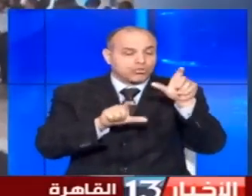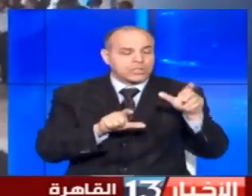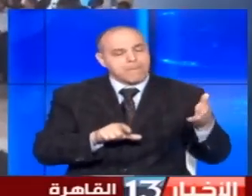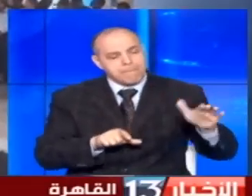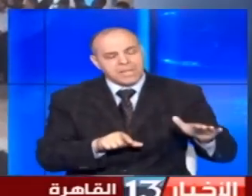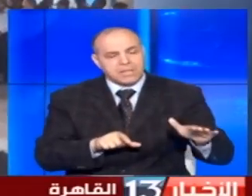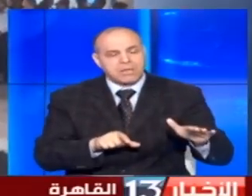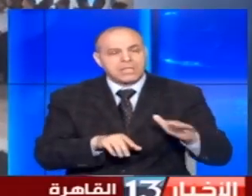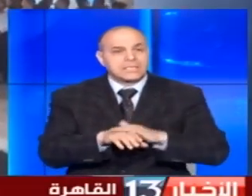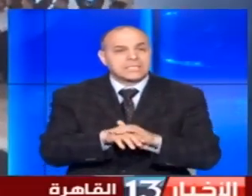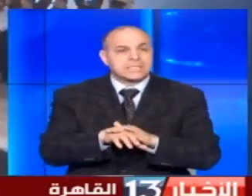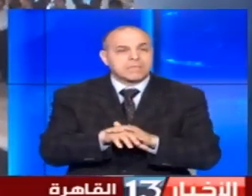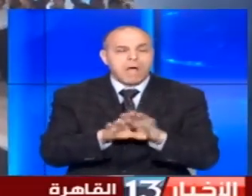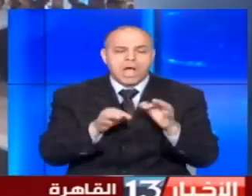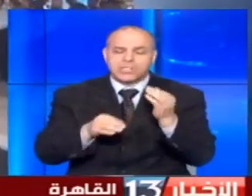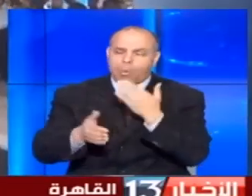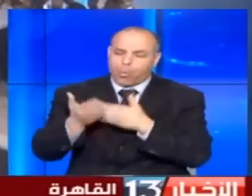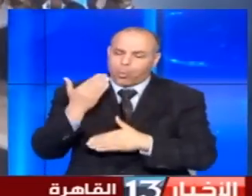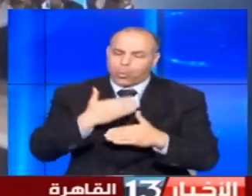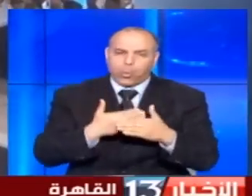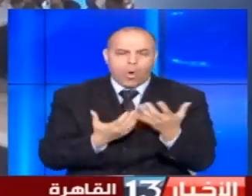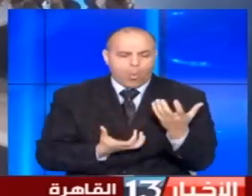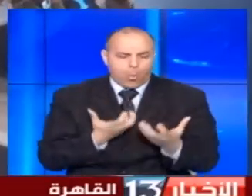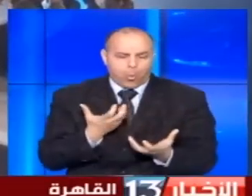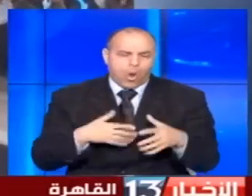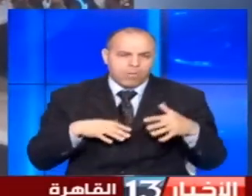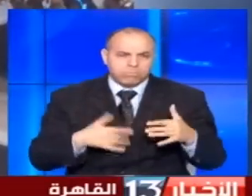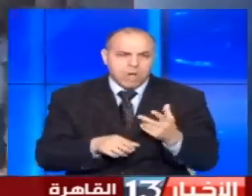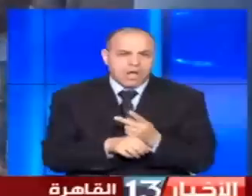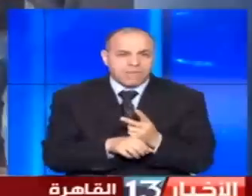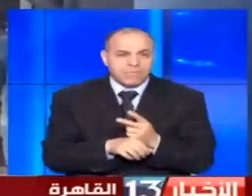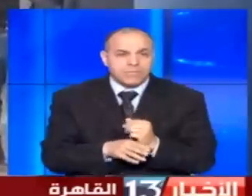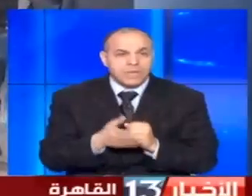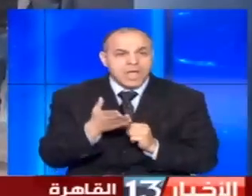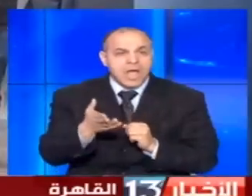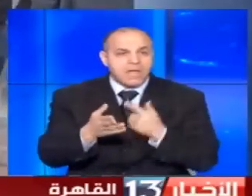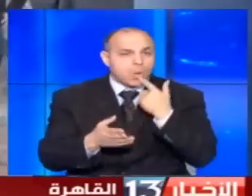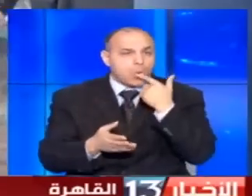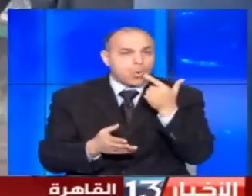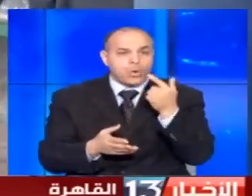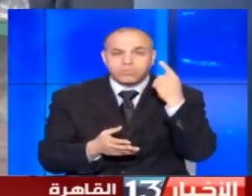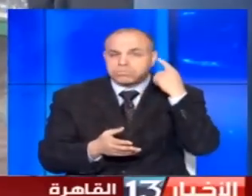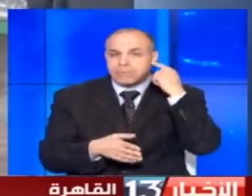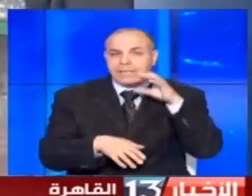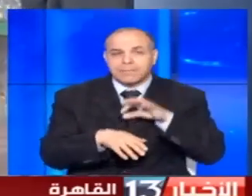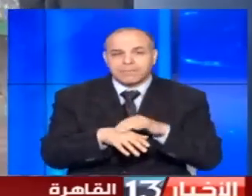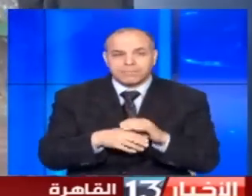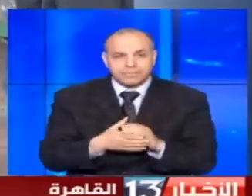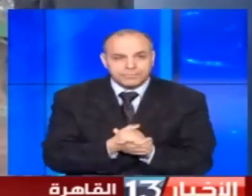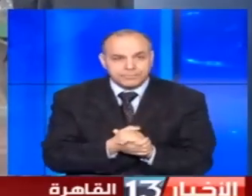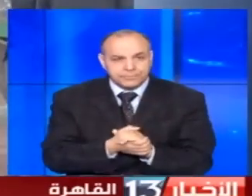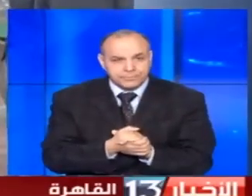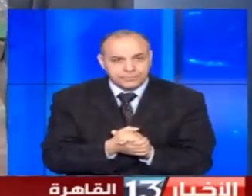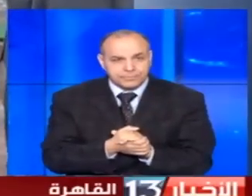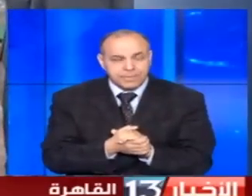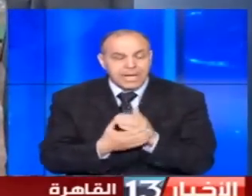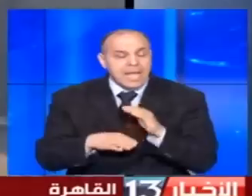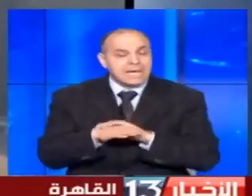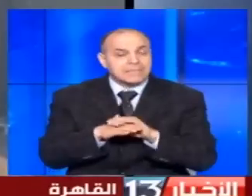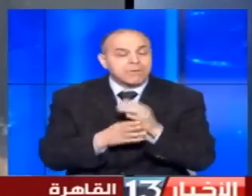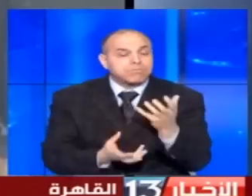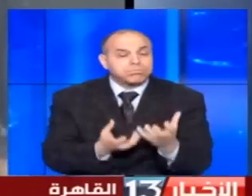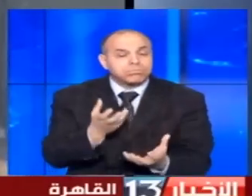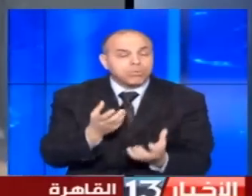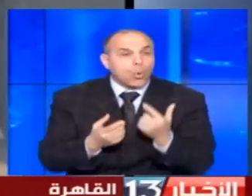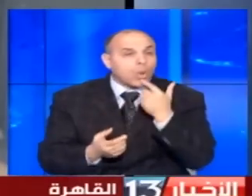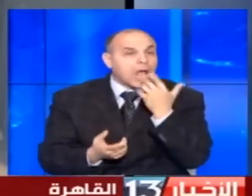وتسبب في اصابه العشرات بحروق متفاوته الخطوره حسب ما افاد مصدر طبي اسباب اندلاع الحريق